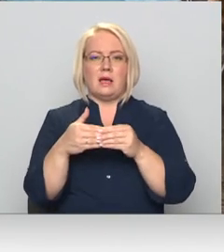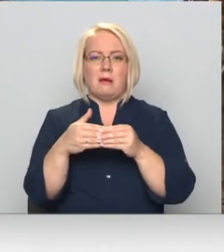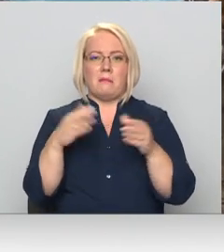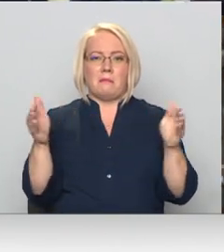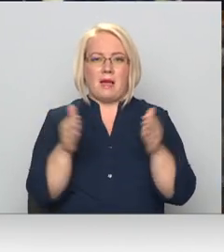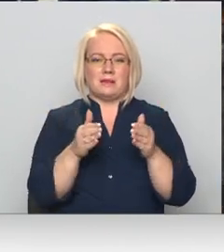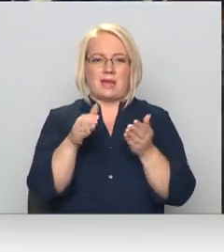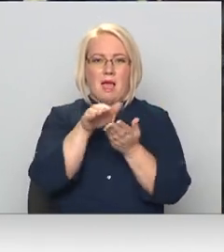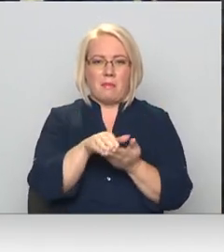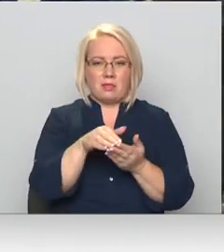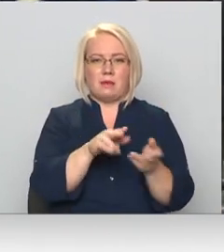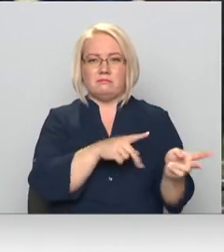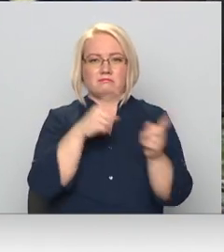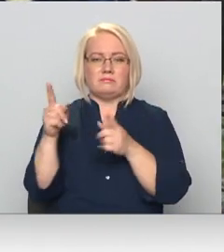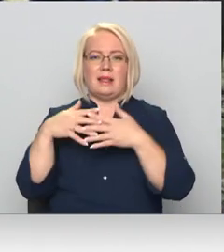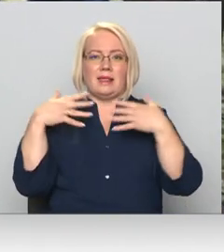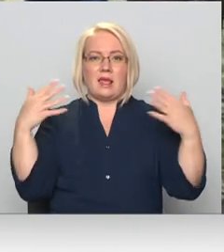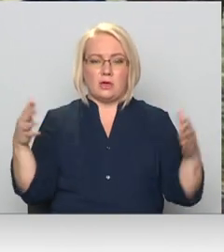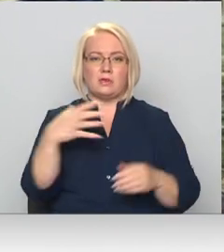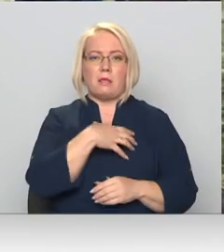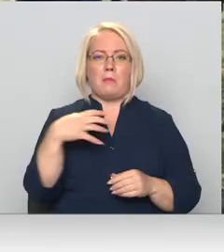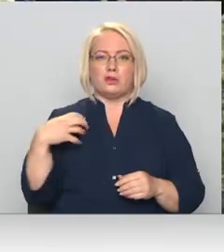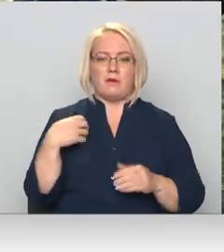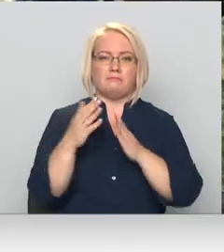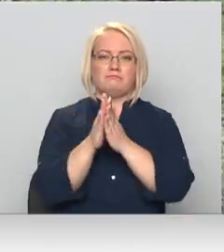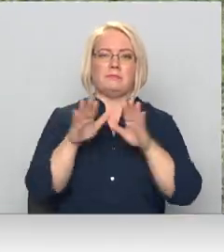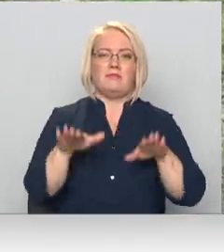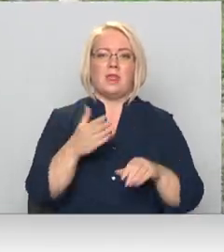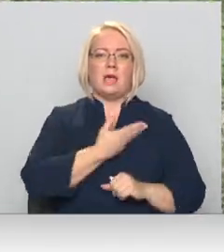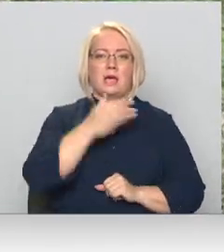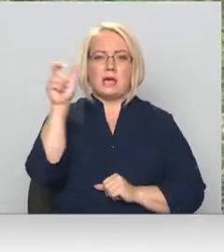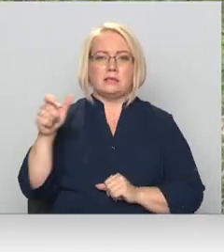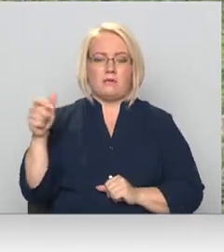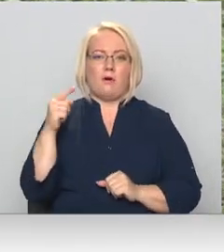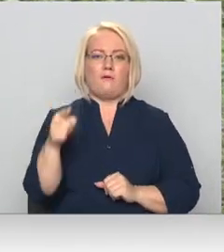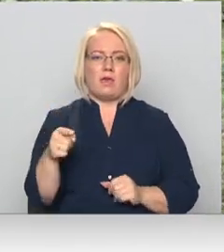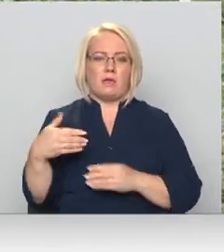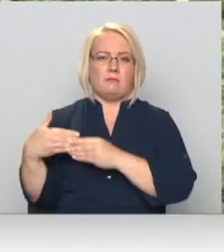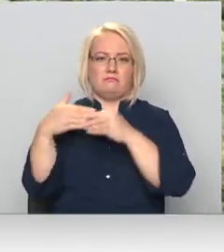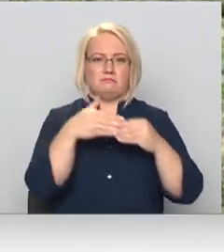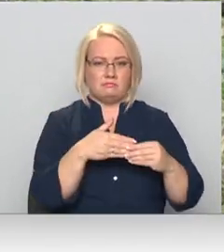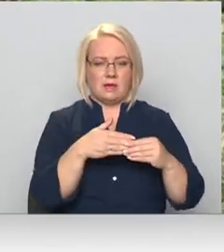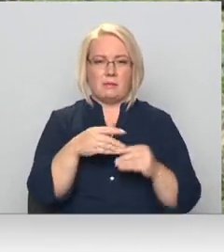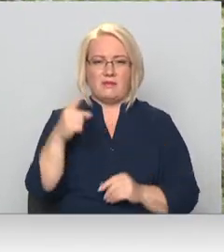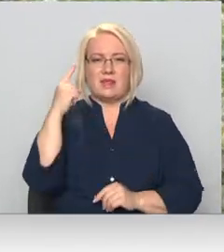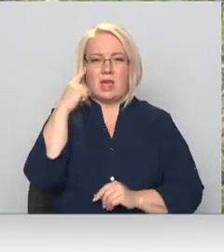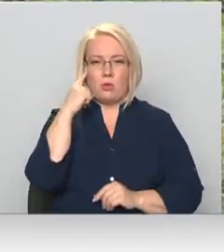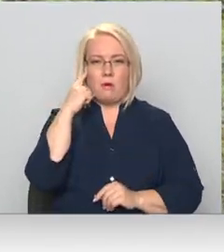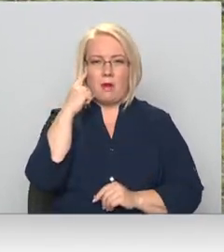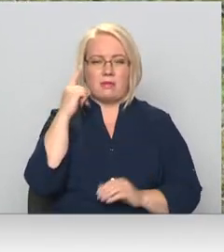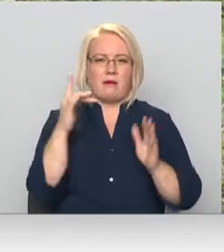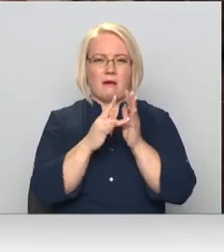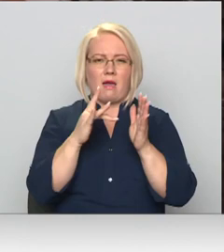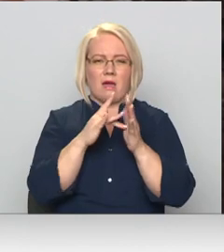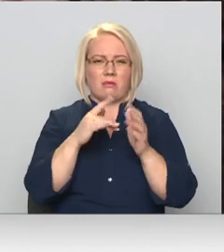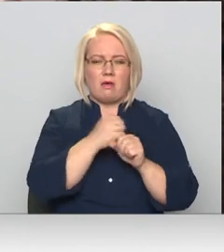apbedījumos, tad vietējās pašvaldības organizēja vietējos iedzīvotājus un viņi veica šo ekshumāciju. Bet jūs varat iedomāties, kāda